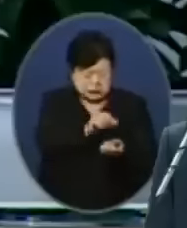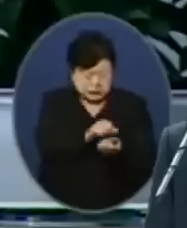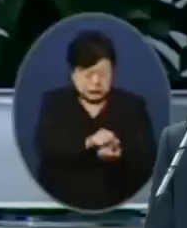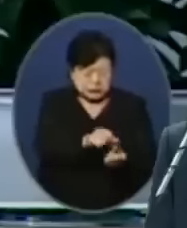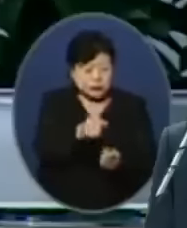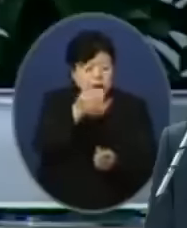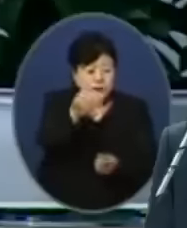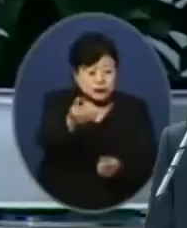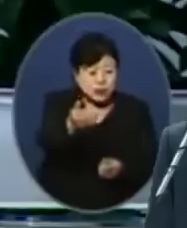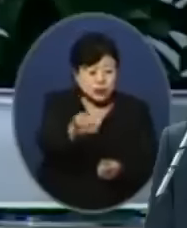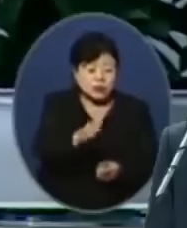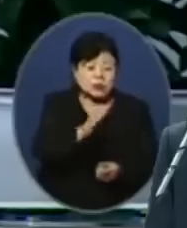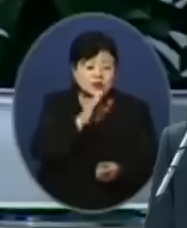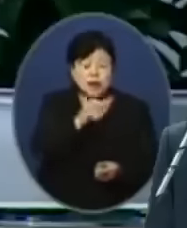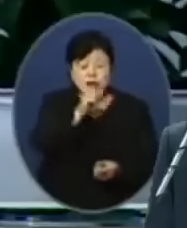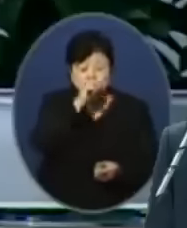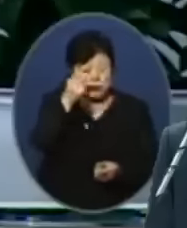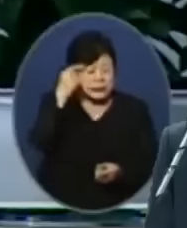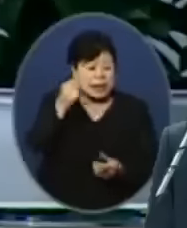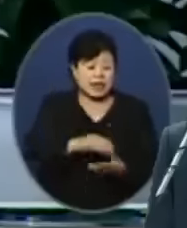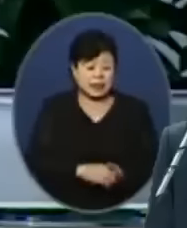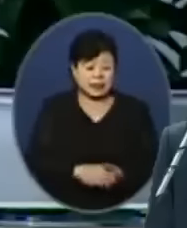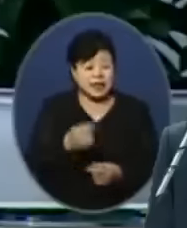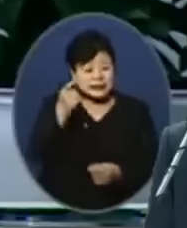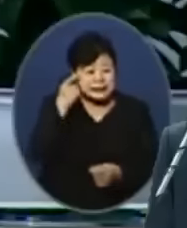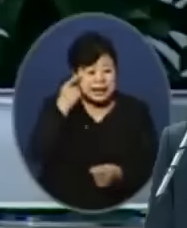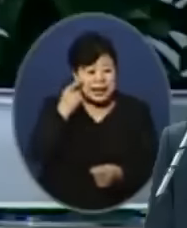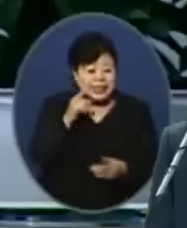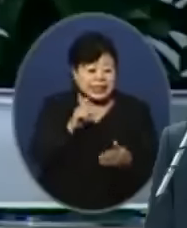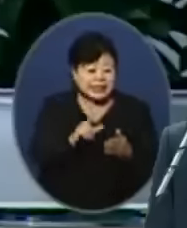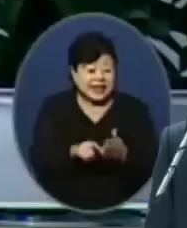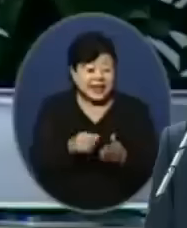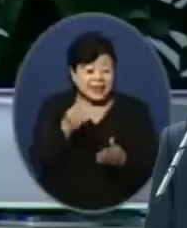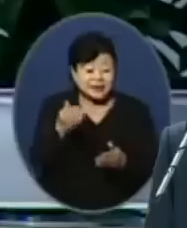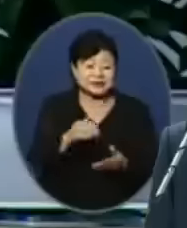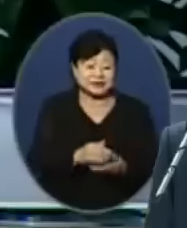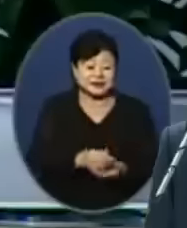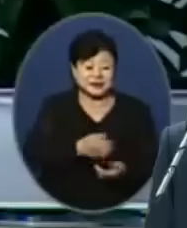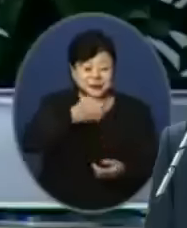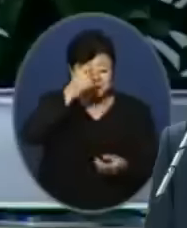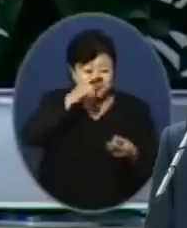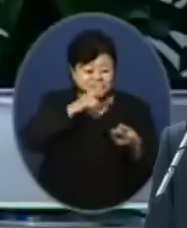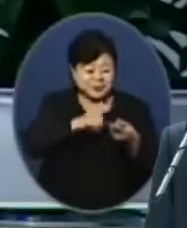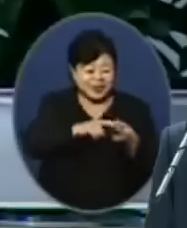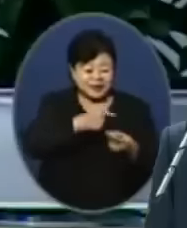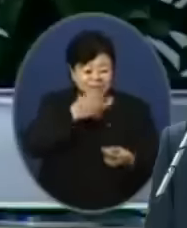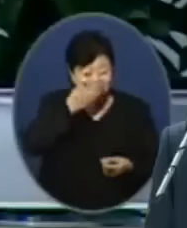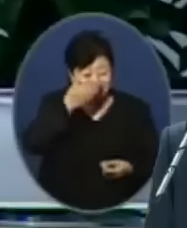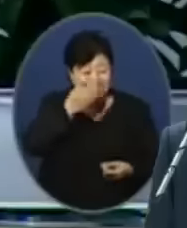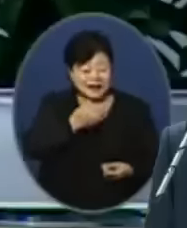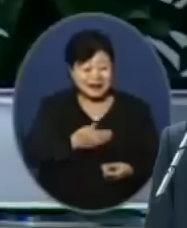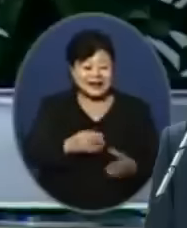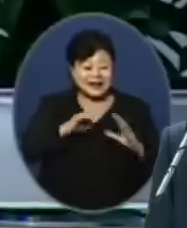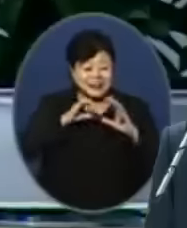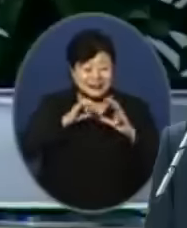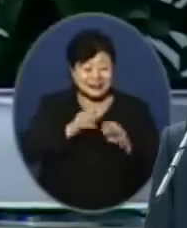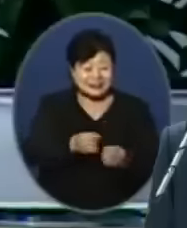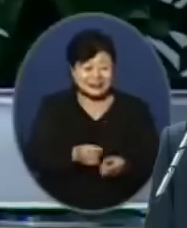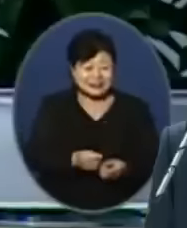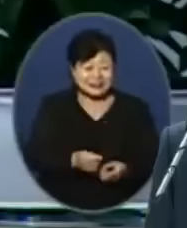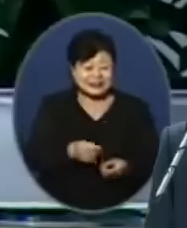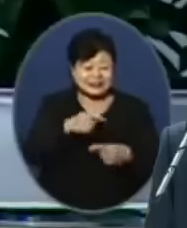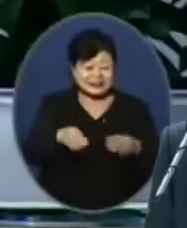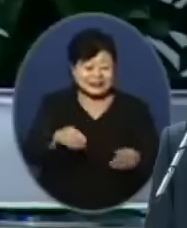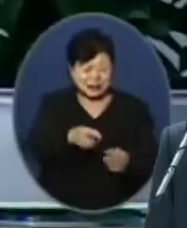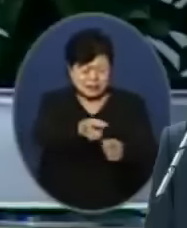건지시리로다. 이게 얼마나 좋은 생각입니까? 그 생각을 하고 있으면 여러분 꿈을 꿀 수 있습니다. 세사냥꾼이 와서